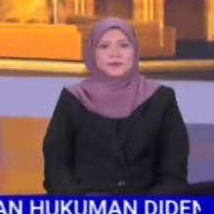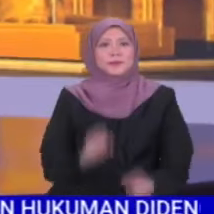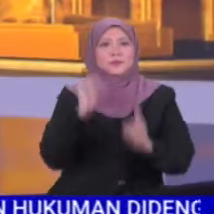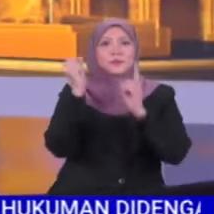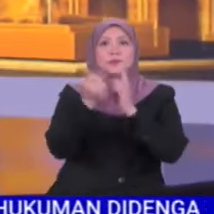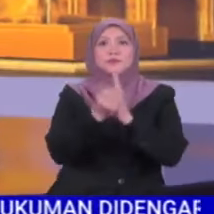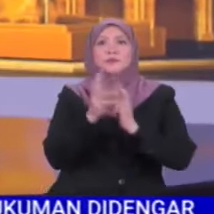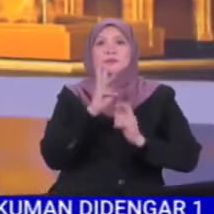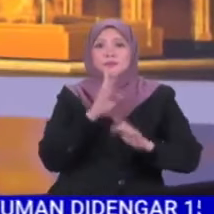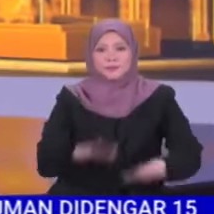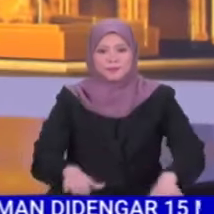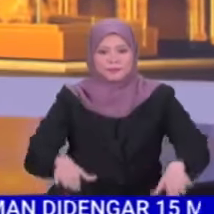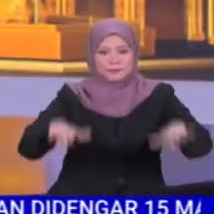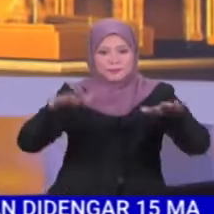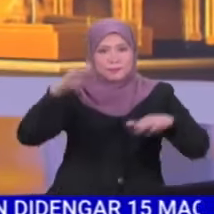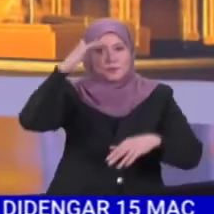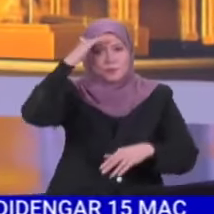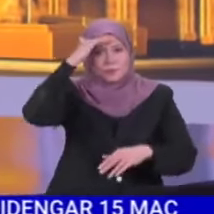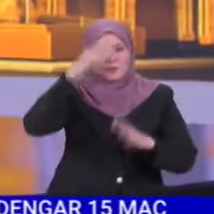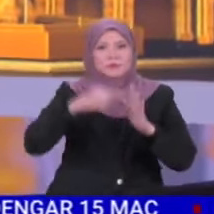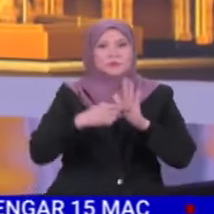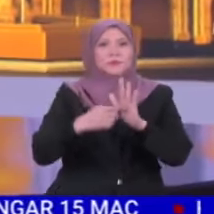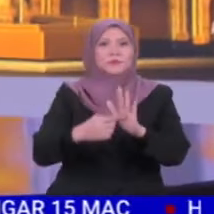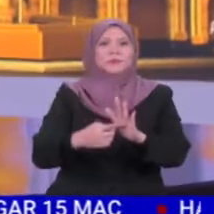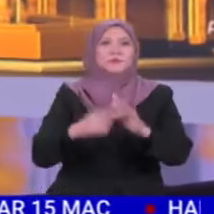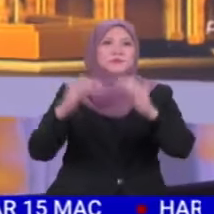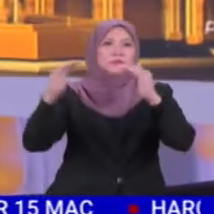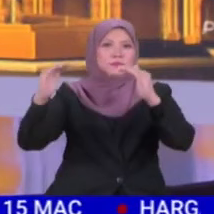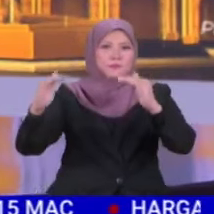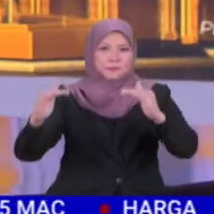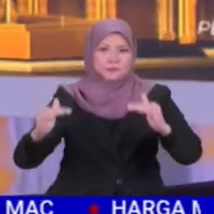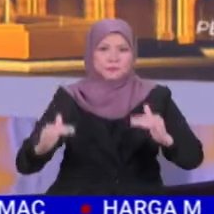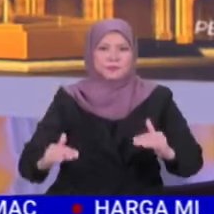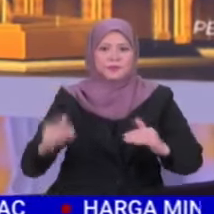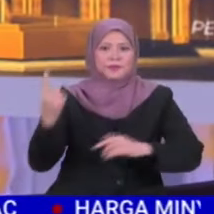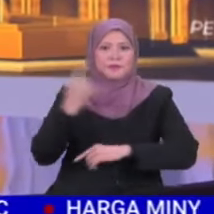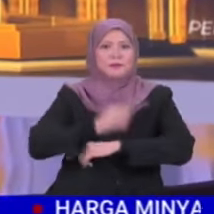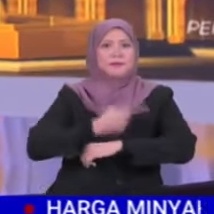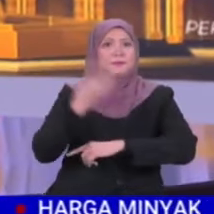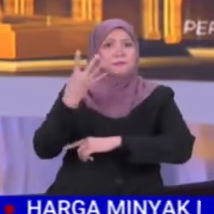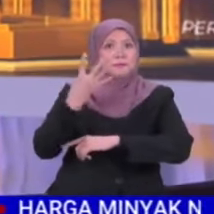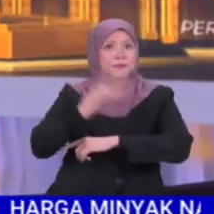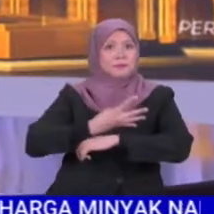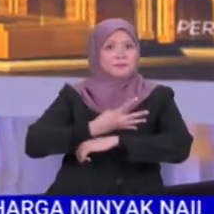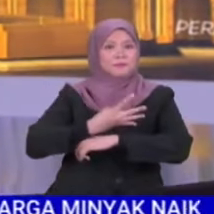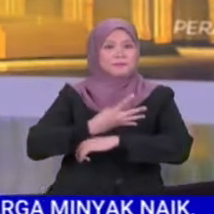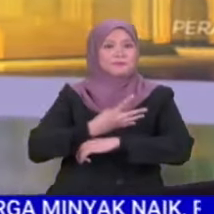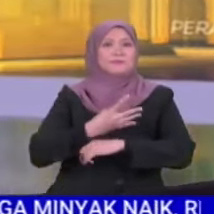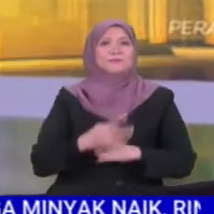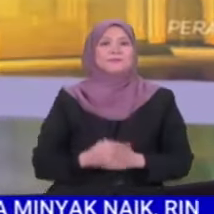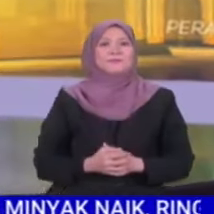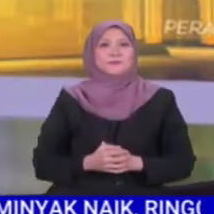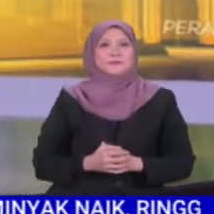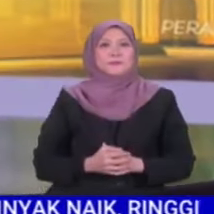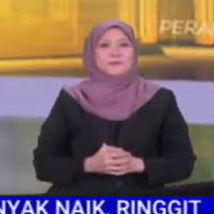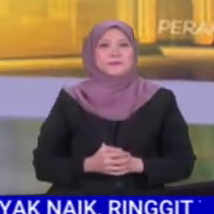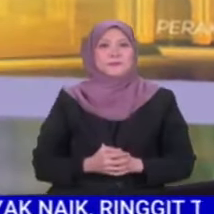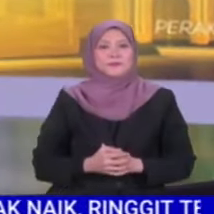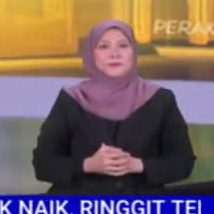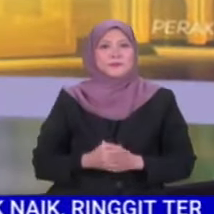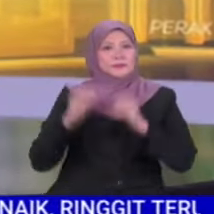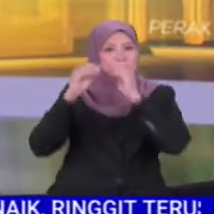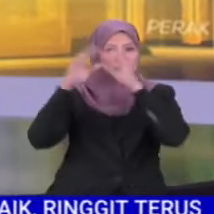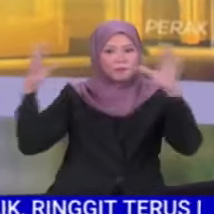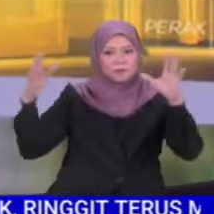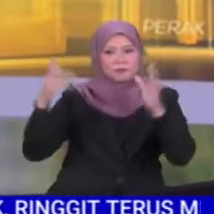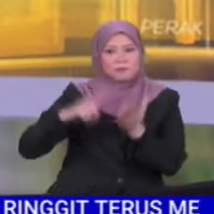Keadaan paras air banjir di Johor terus menunjukkan tren penurunan memasuki hari keempat negeri itu dilanda banjir. Bagi mendapatkan